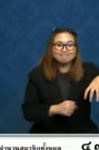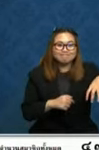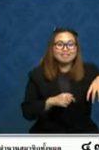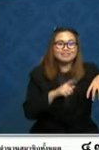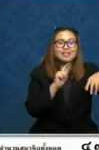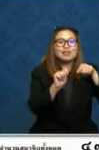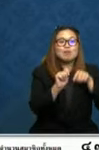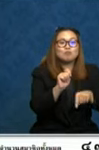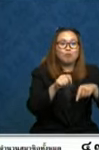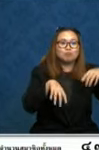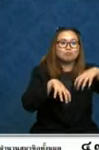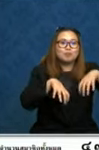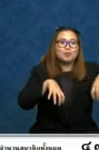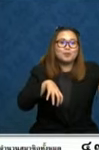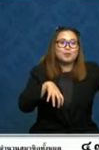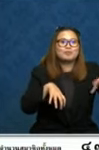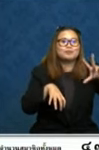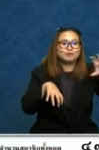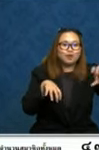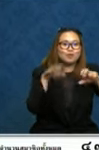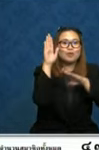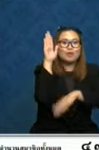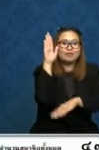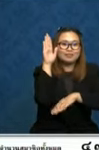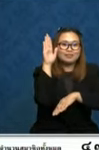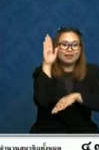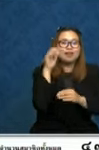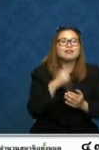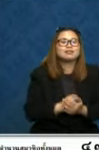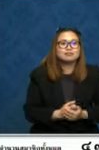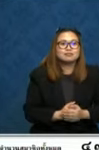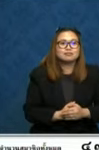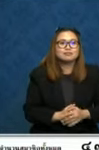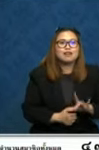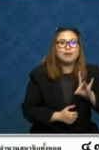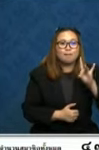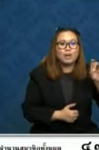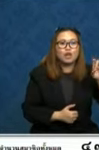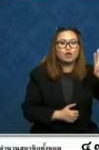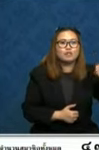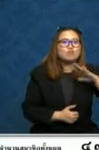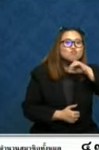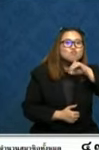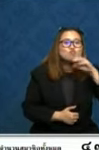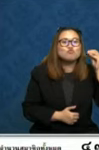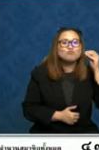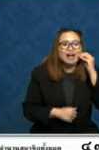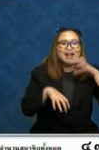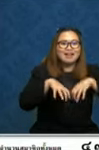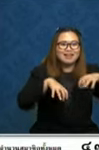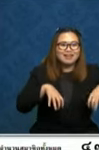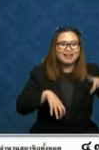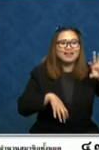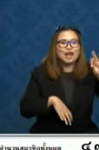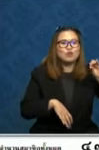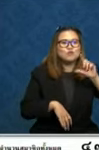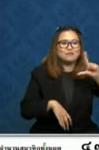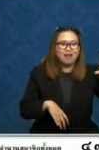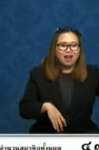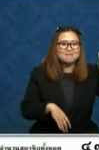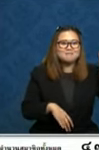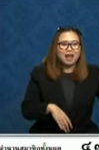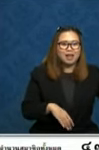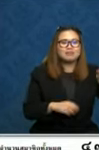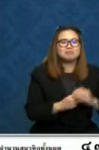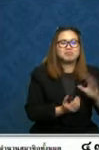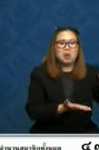บลในพื้นที่จังหวัดชายแดนใต้หรือ840หมู่บ้านนั้นจำนวนเกือบ90ล้านบาทค่ะดูจะเป็นงบประมาณที่เย